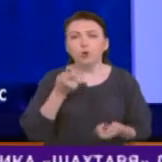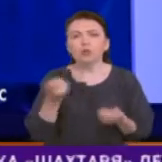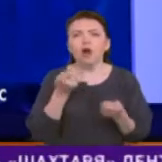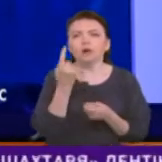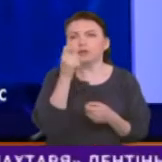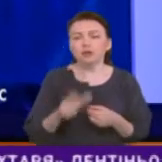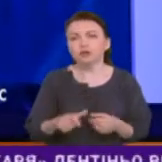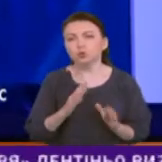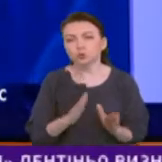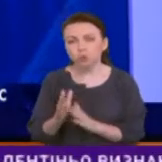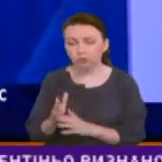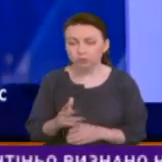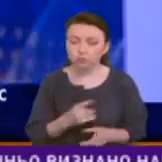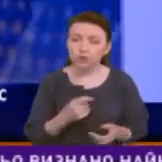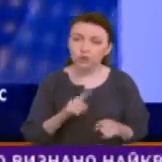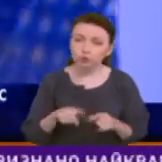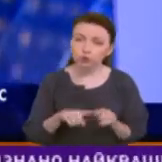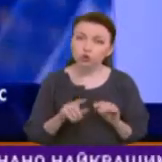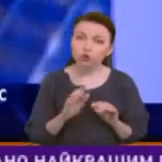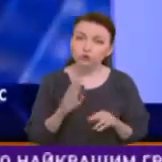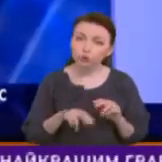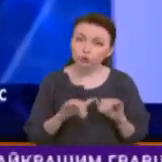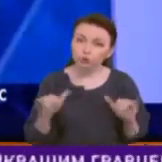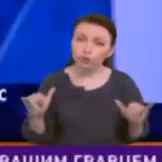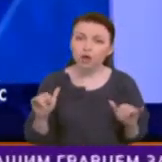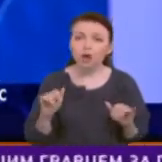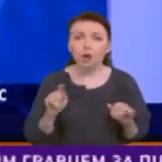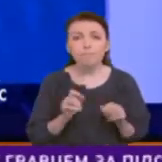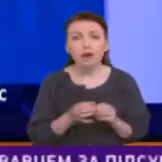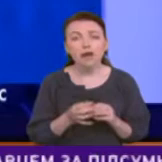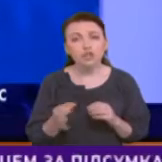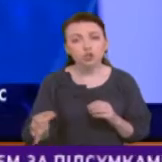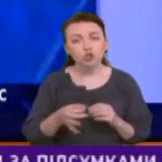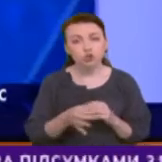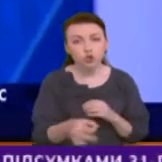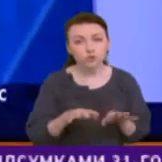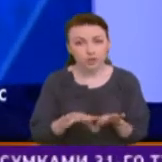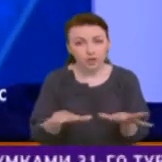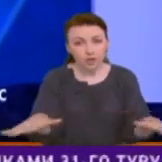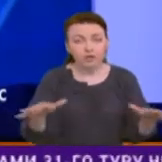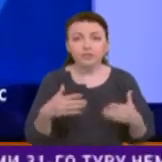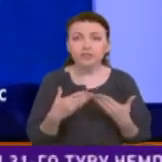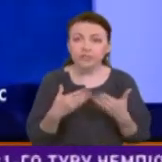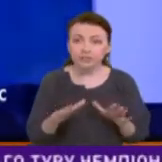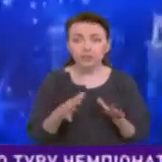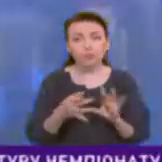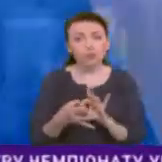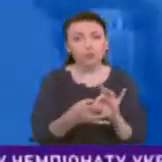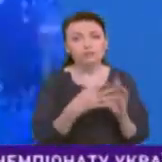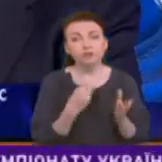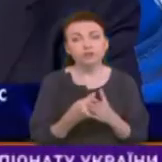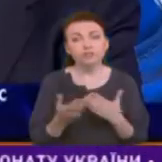ми звикли. Зараз скоріше розбудовується православ'я, як ми кажемо, мережове, відкрите, які будують свої взаємини,